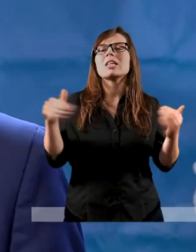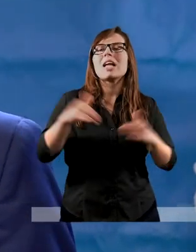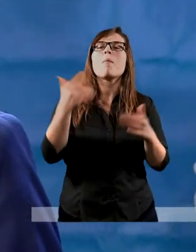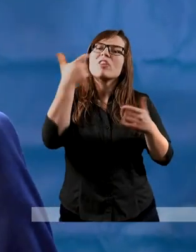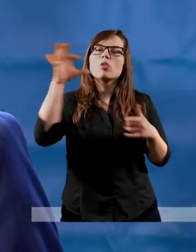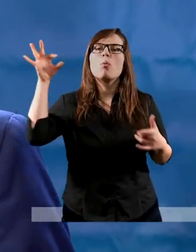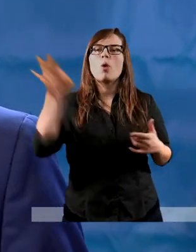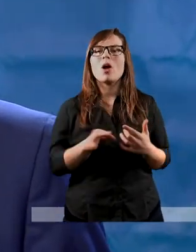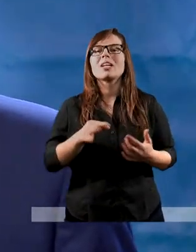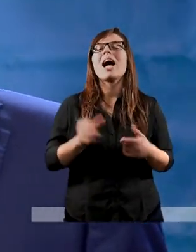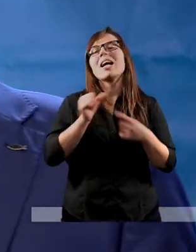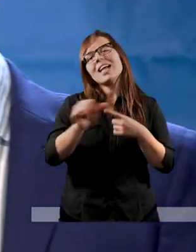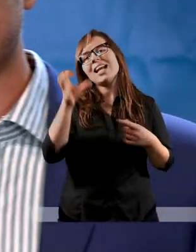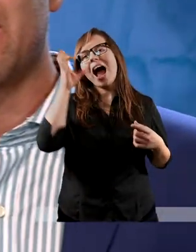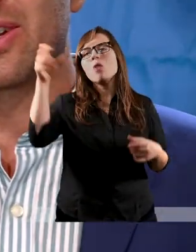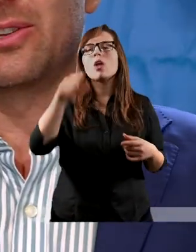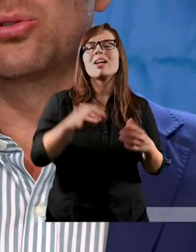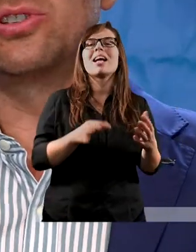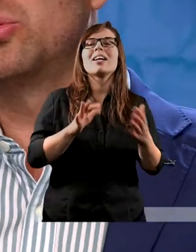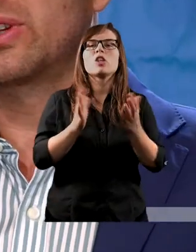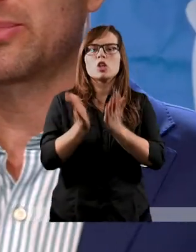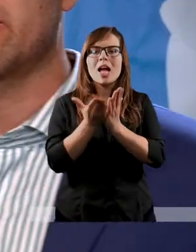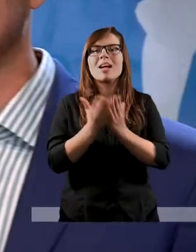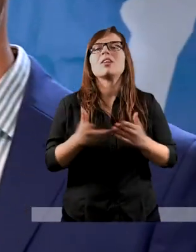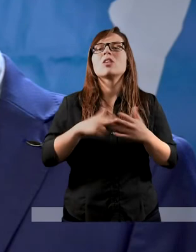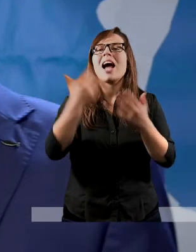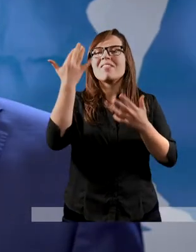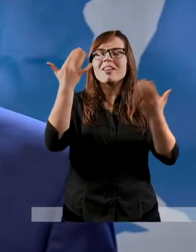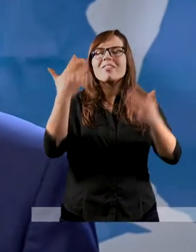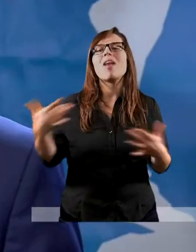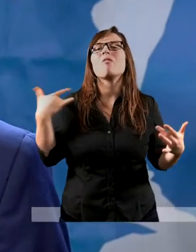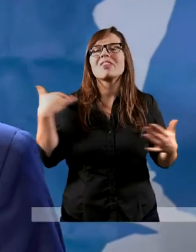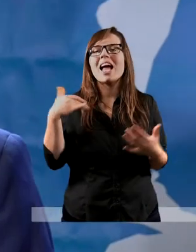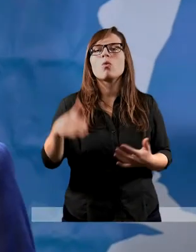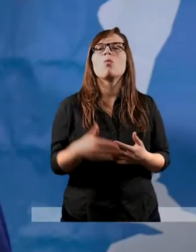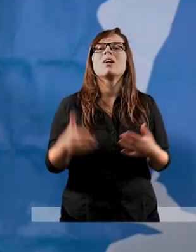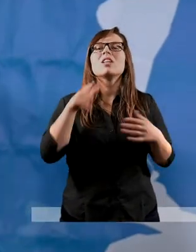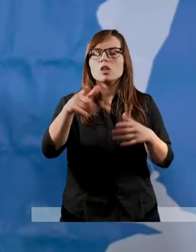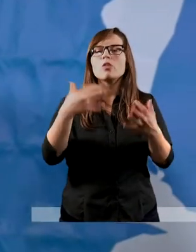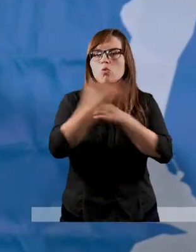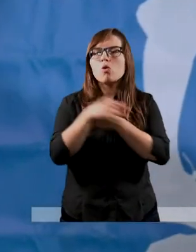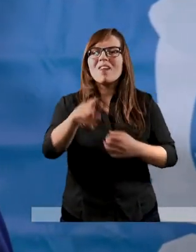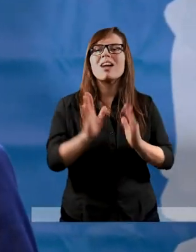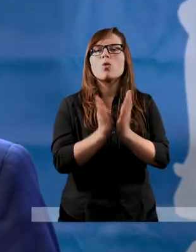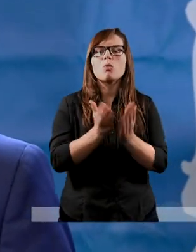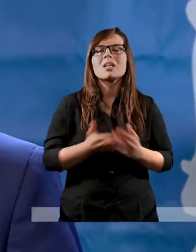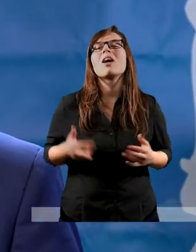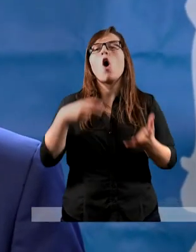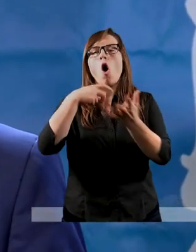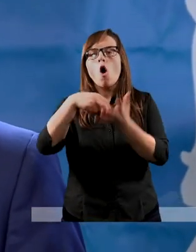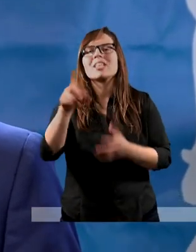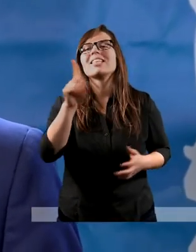niemalże w 100% jest autorem tej księgi. Różni ludzie na przestrzeni wielu, wielu wieków spisywali tą księgę,